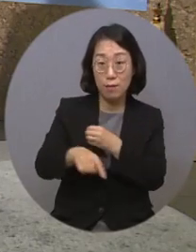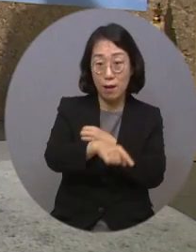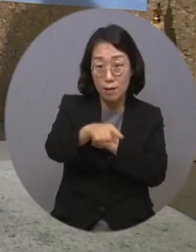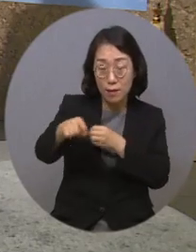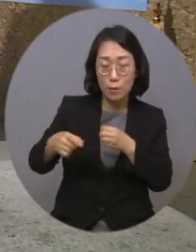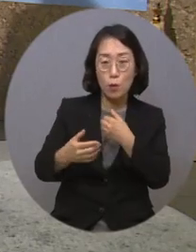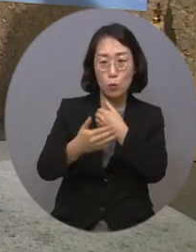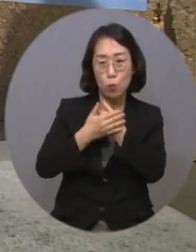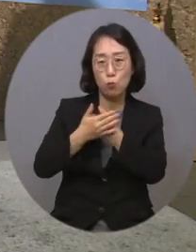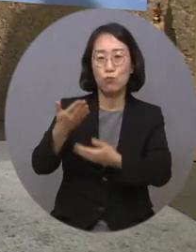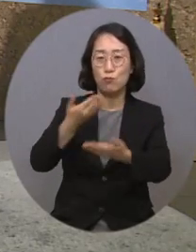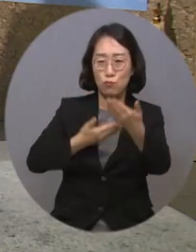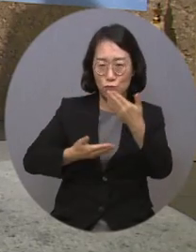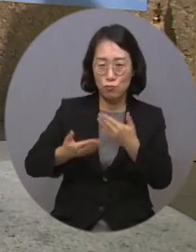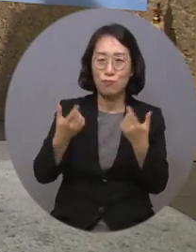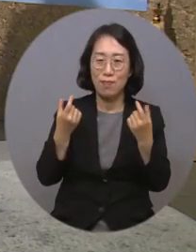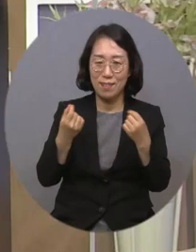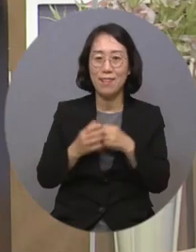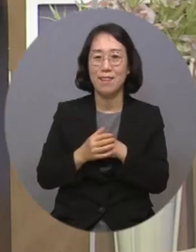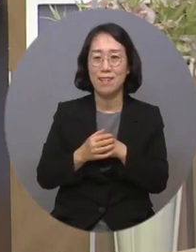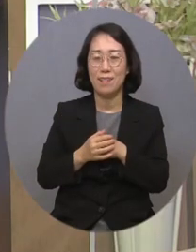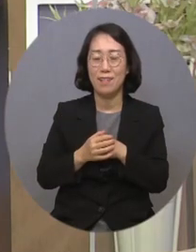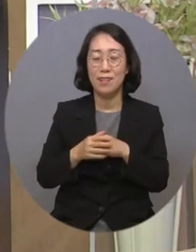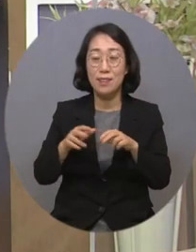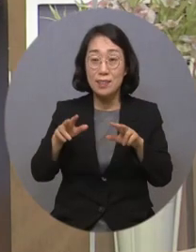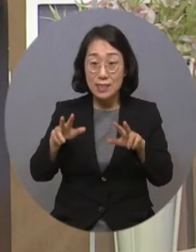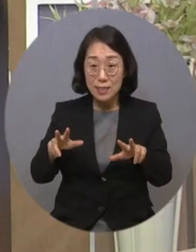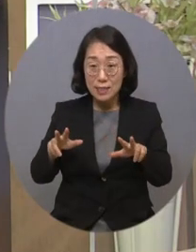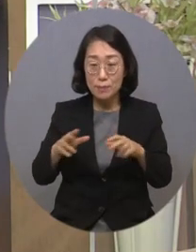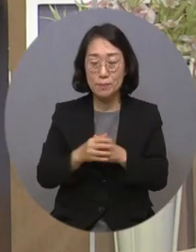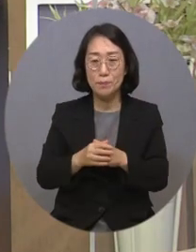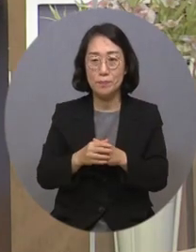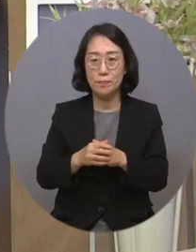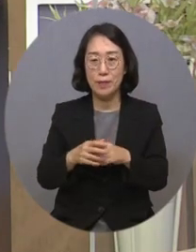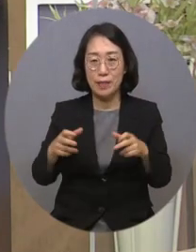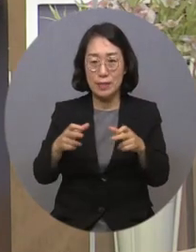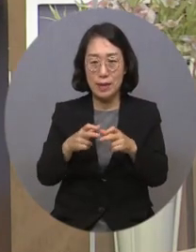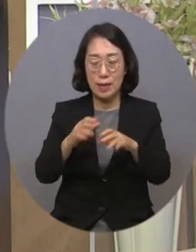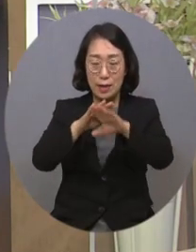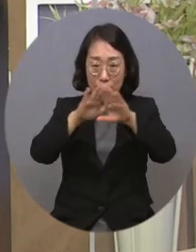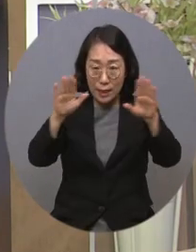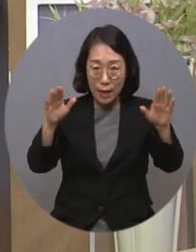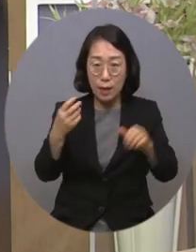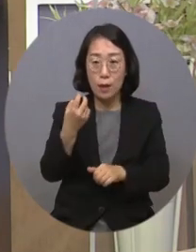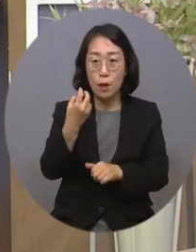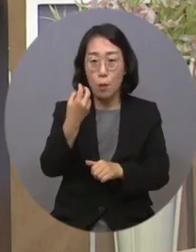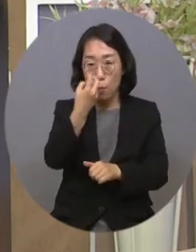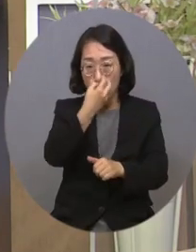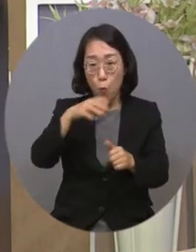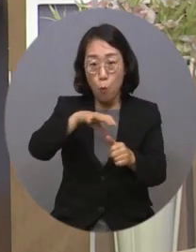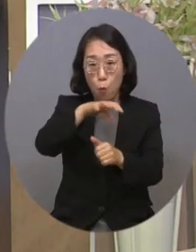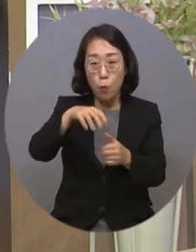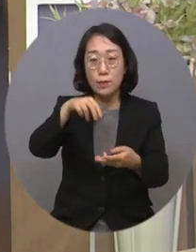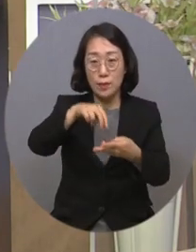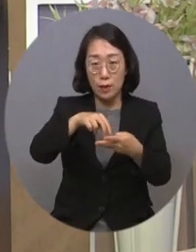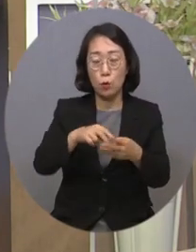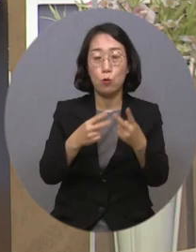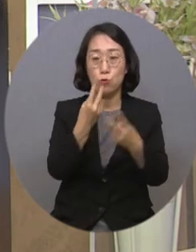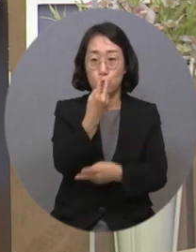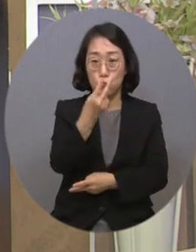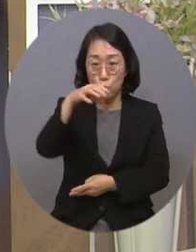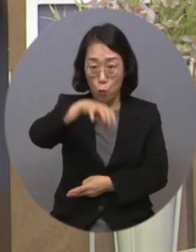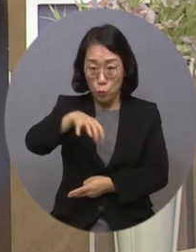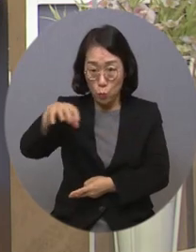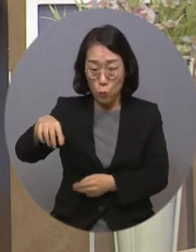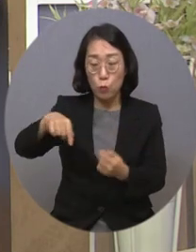아닌가 네, 하는 생각이 듭니다. 그리고 이제 현재 이 장애인 주간보호센터 두 곳을 운영하고 계시고 또 전남